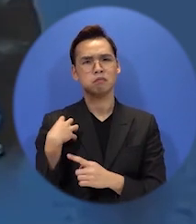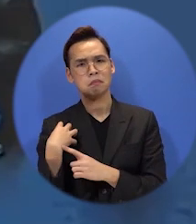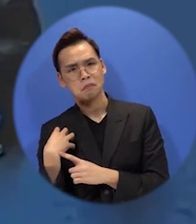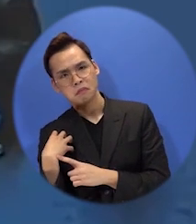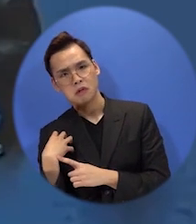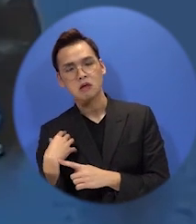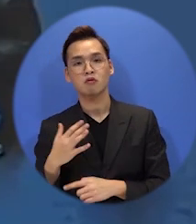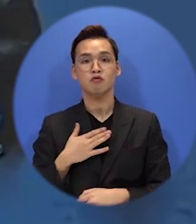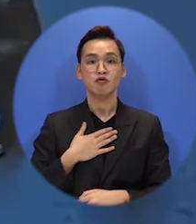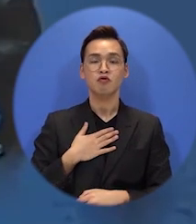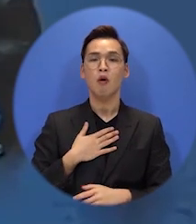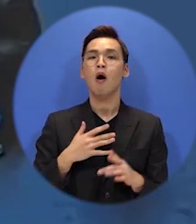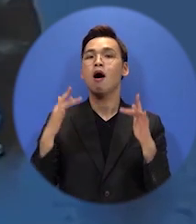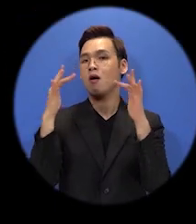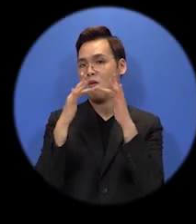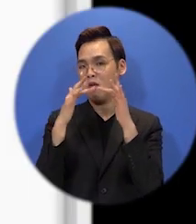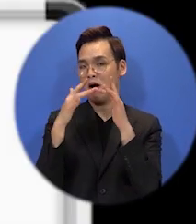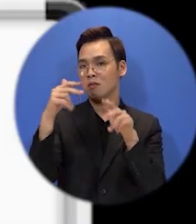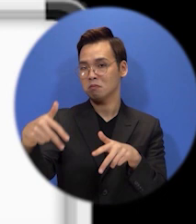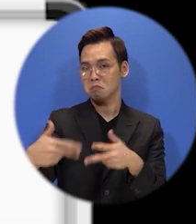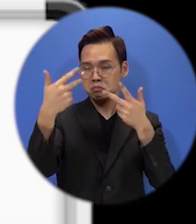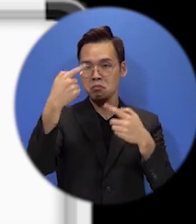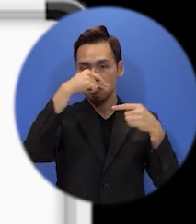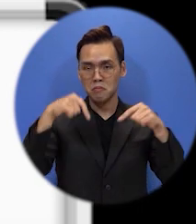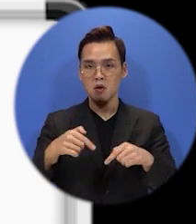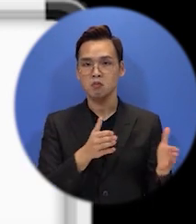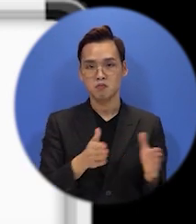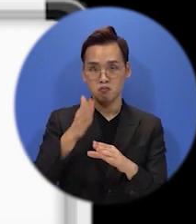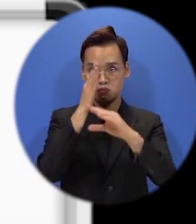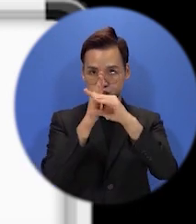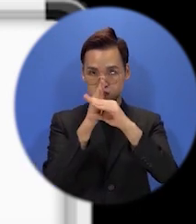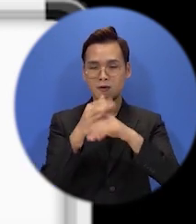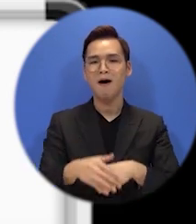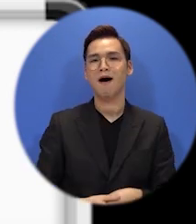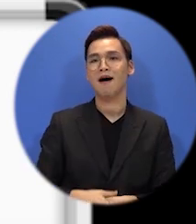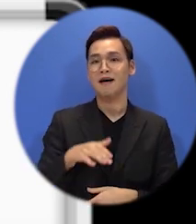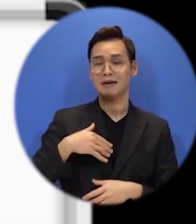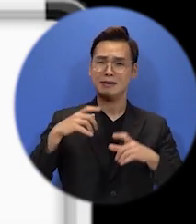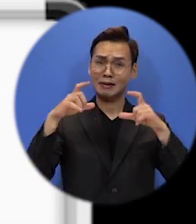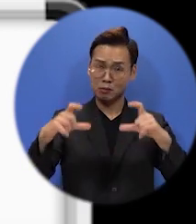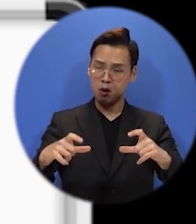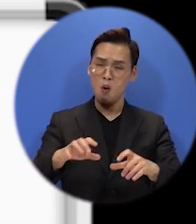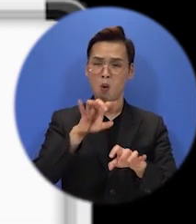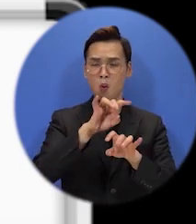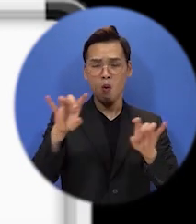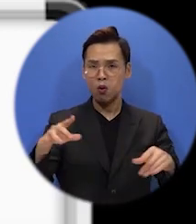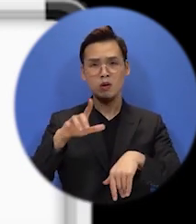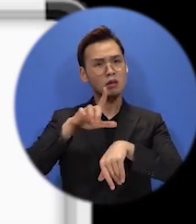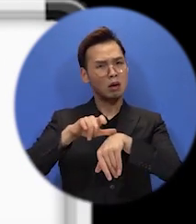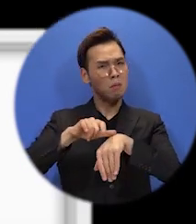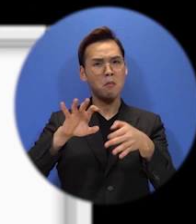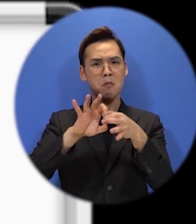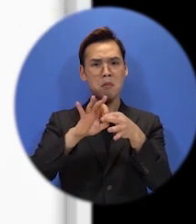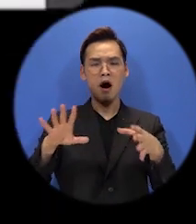그렇기 때문에 우리 선문대학교에서는 온라인 화상 면접을 준비하고 있습니다. 그렇기 때문에 여러분들 지역이 언제 어디든 시간이 어쨌든